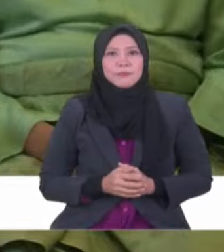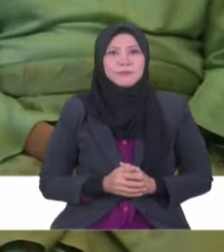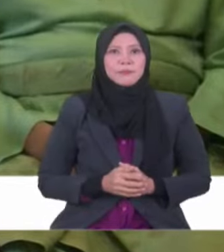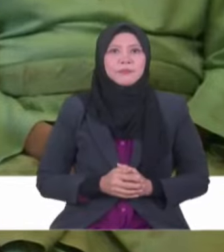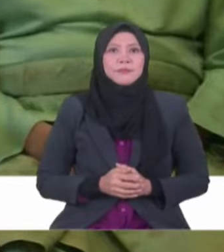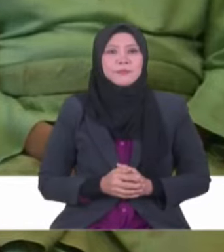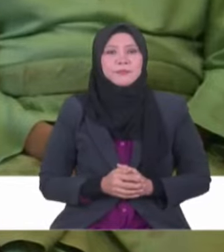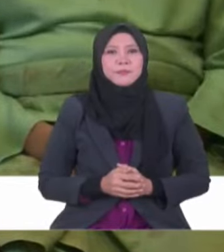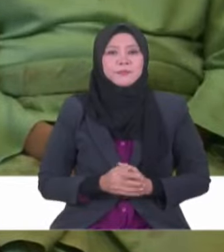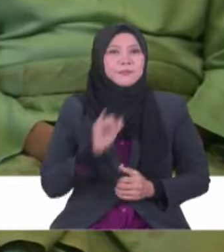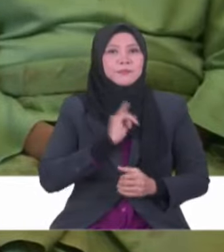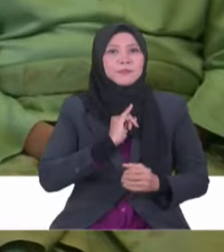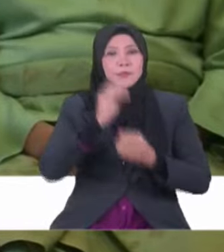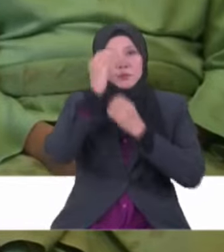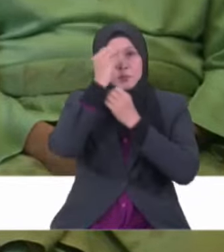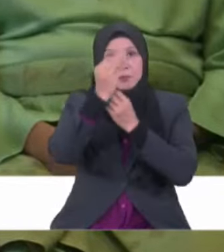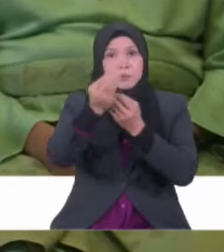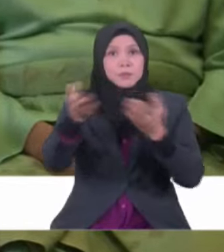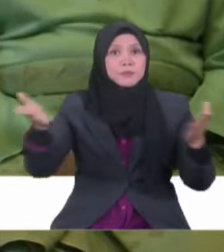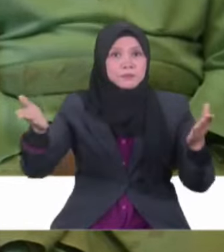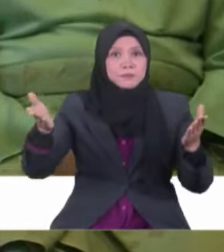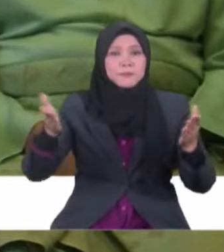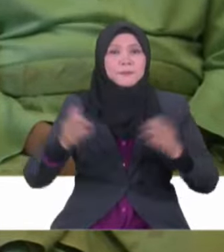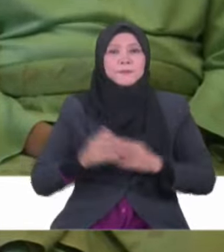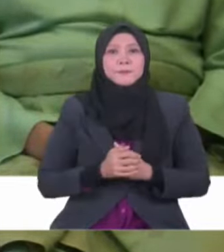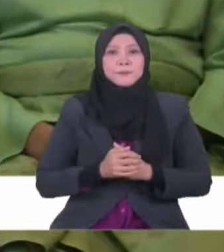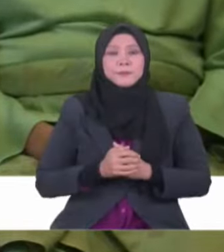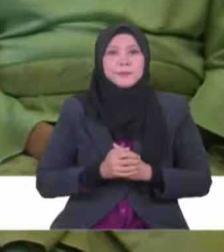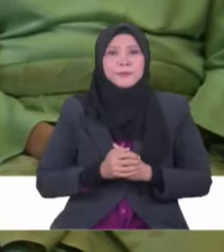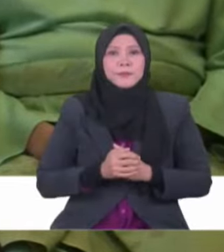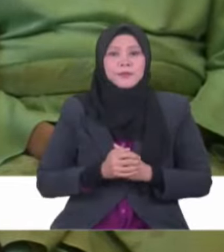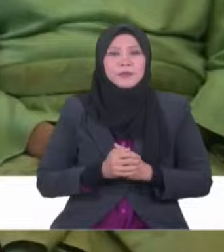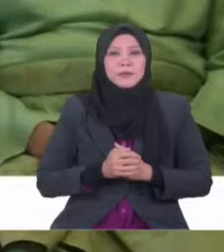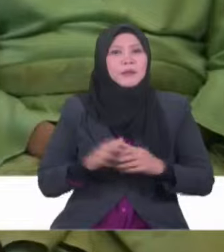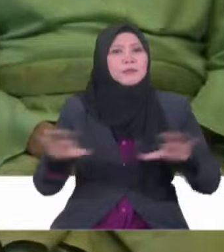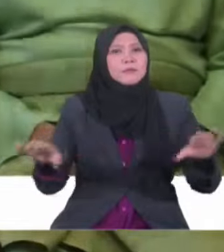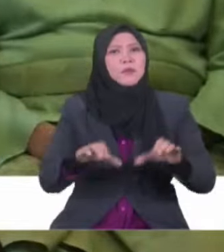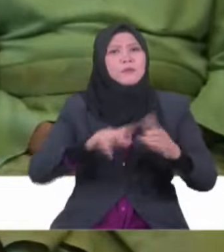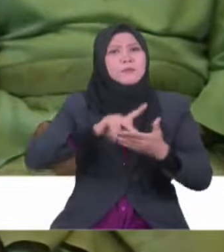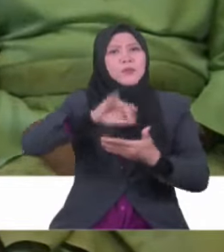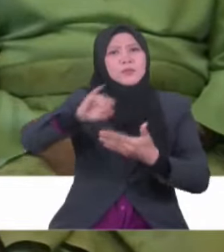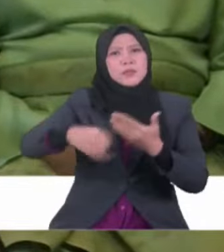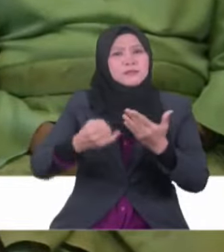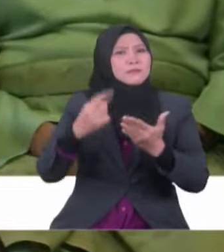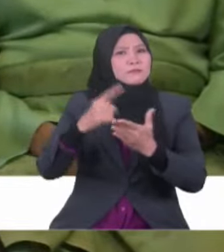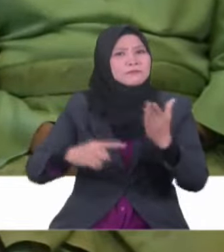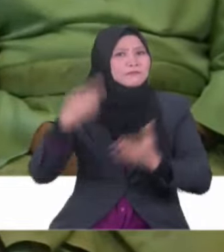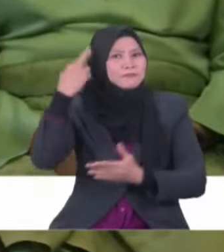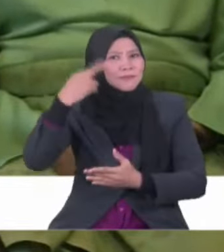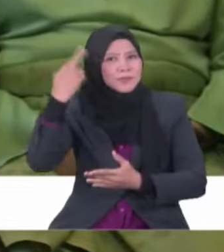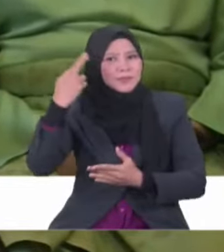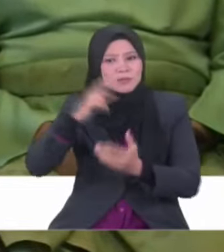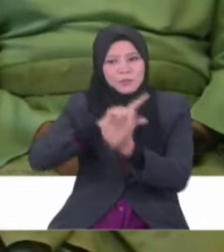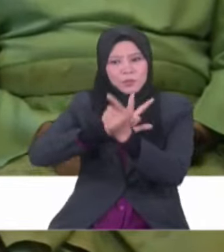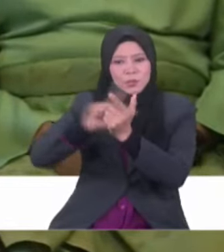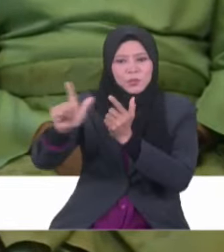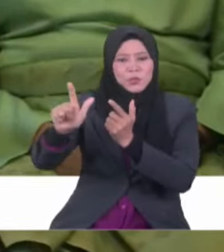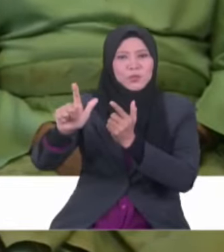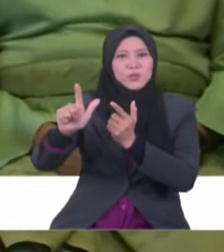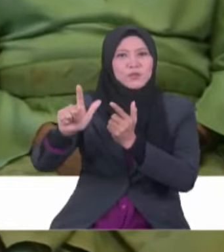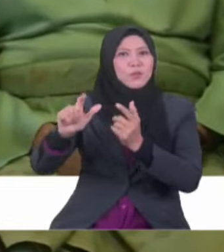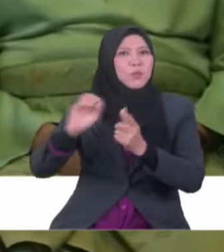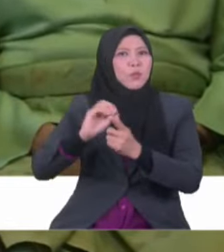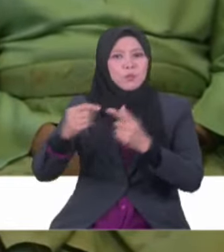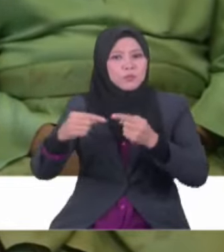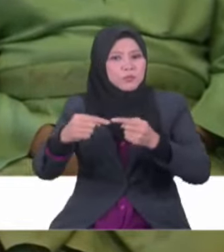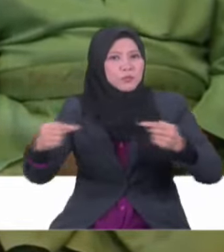Kemudian yang telah saya umumkan juga ialah iaitu tentang pelaksanaan projek. Apa rasional kita luluskan atau